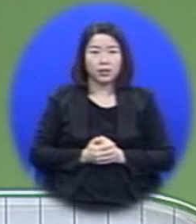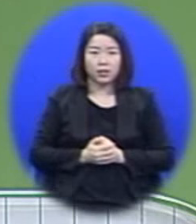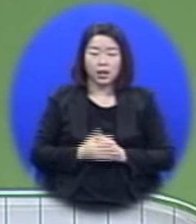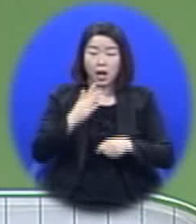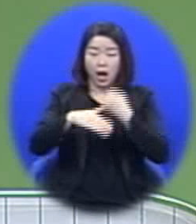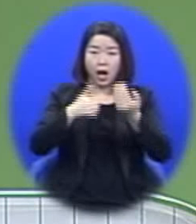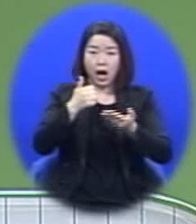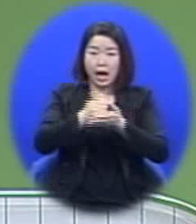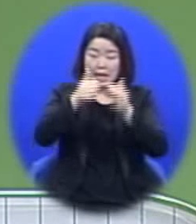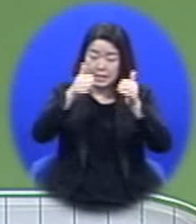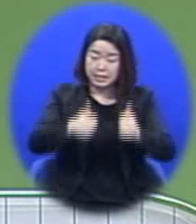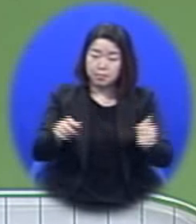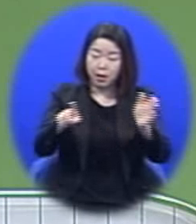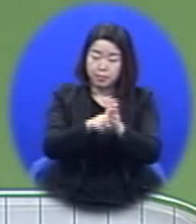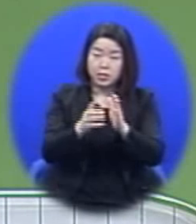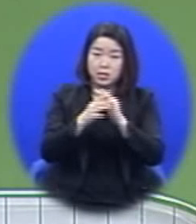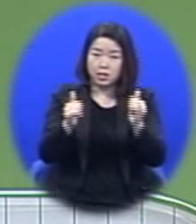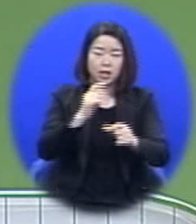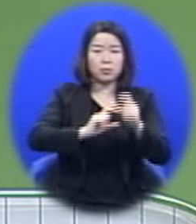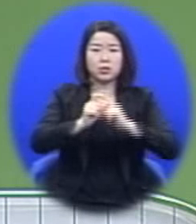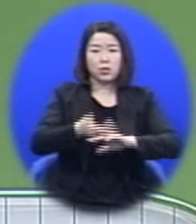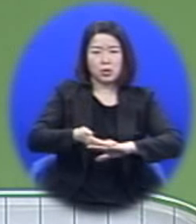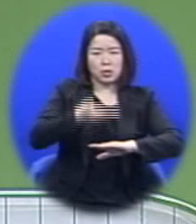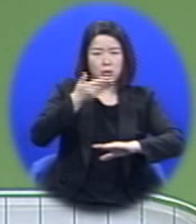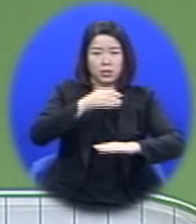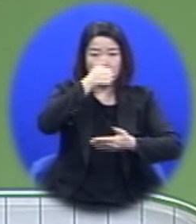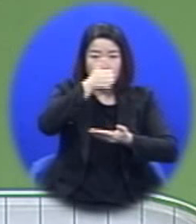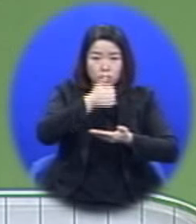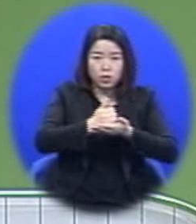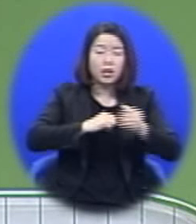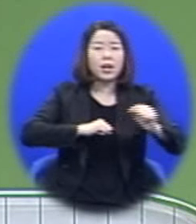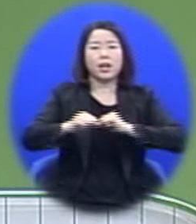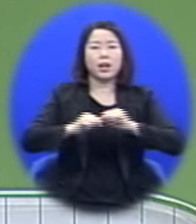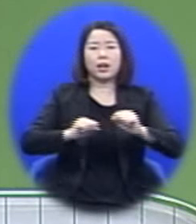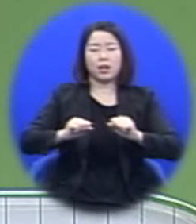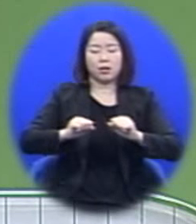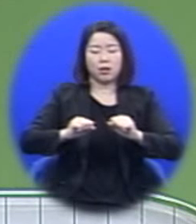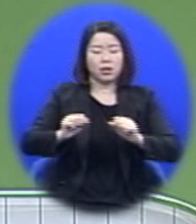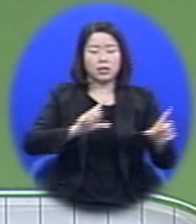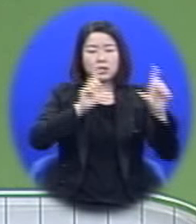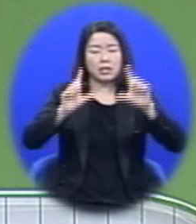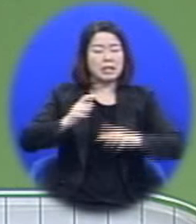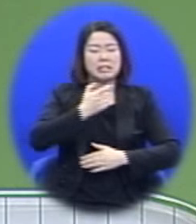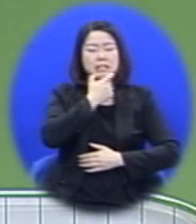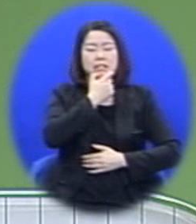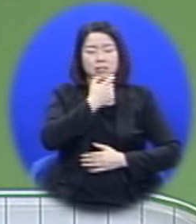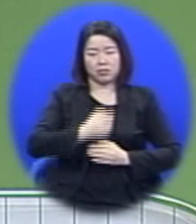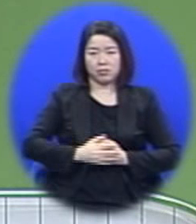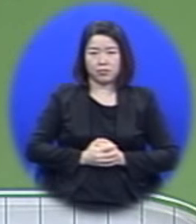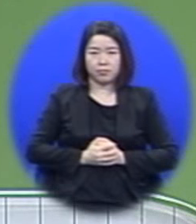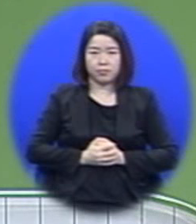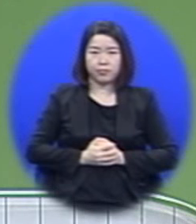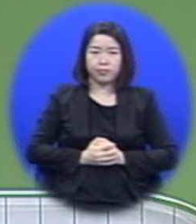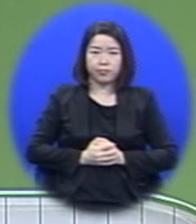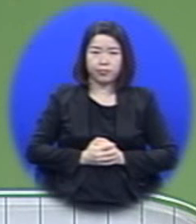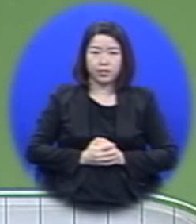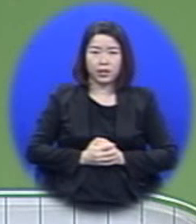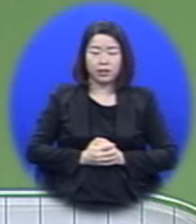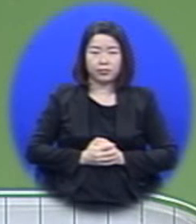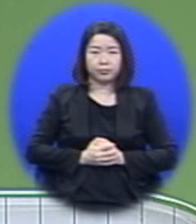하나님의 심판을 믿는 사람은 더 이상 죄 짓고 살고 싶지가 않게 됩니다.